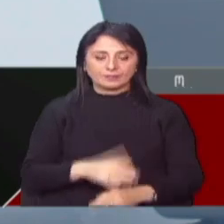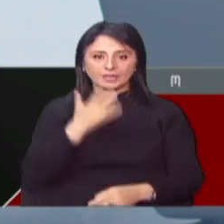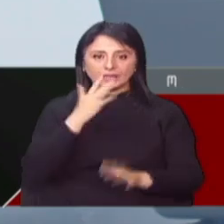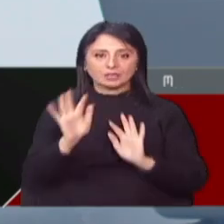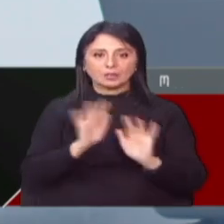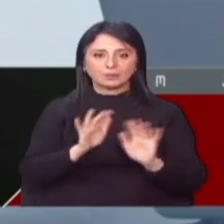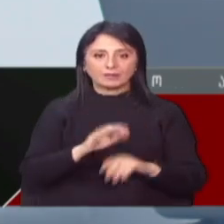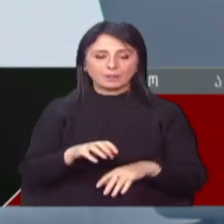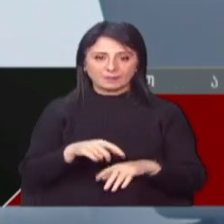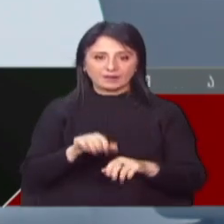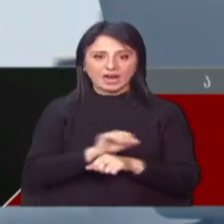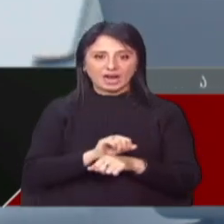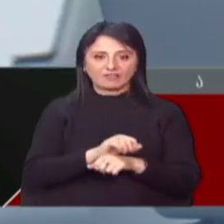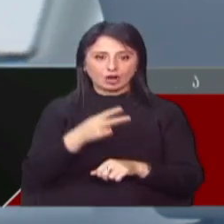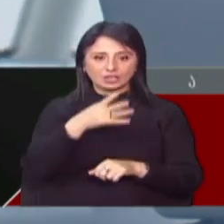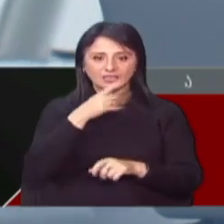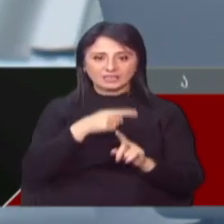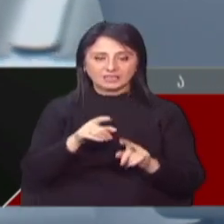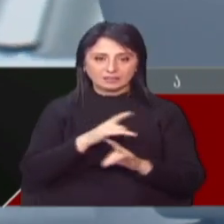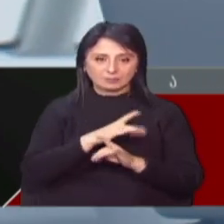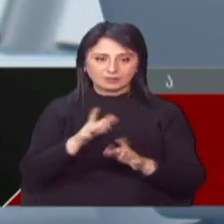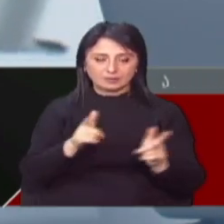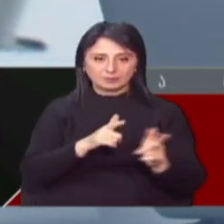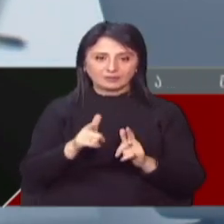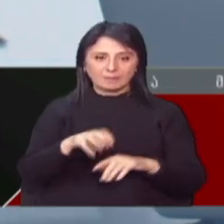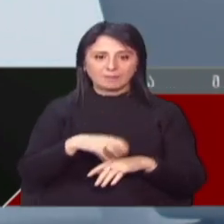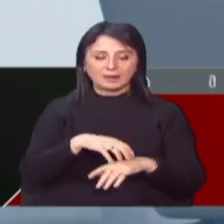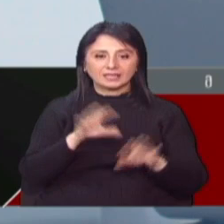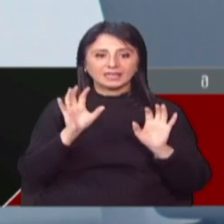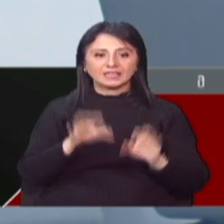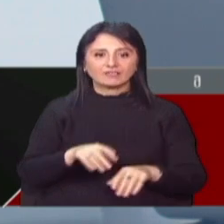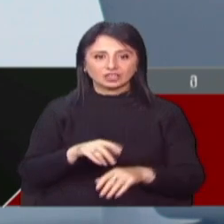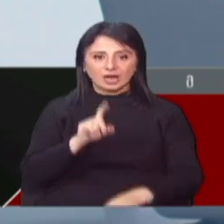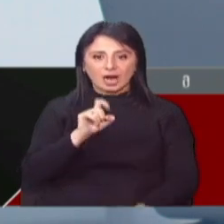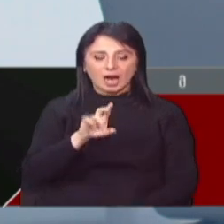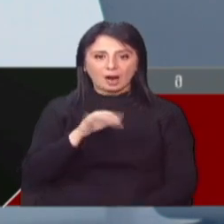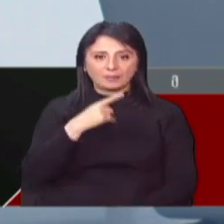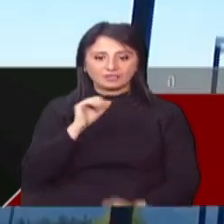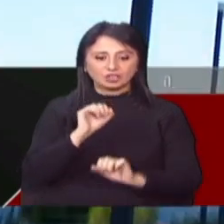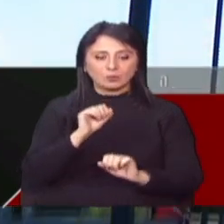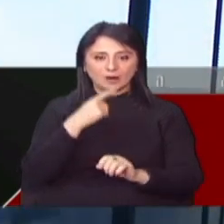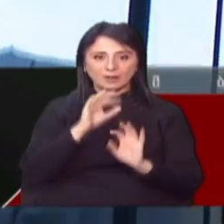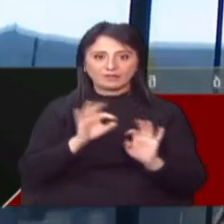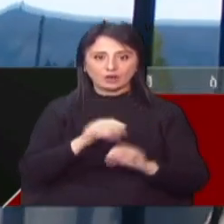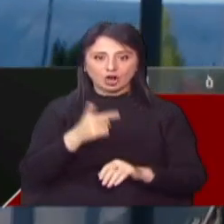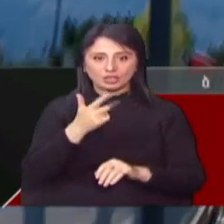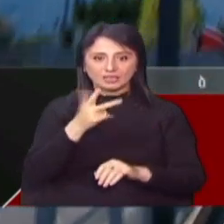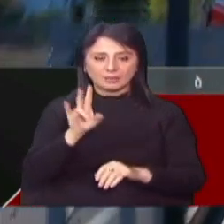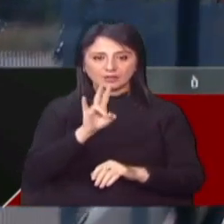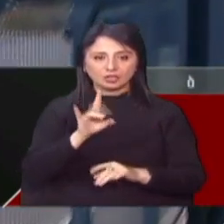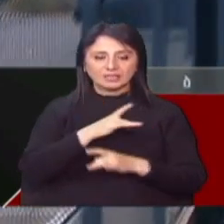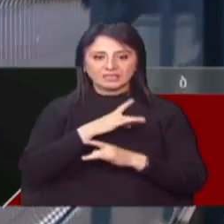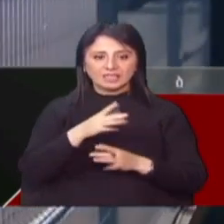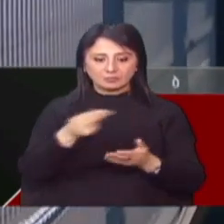ნაციონალური მოძრაობა ვარდების რევოლუციის 20 წლისთავის აღსანიშნად ემზადება. Პარტიის თავმჯდომარის ლევან ხაბეიშვილის მომხრეები აცხადებენ, რომ 23 ნოემბერს